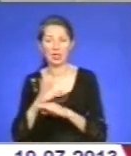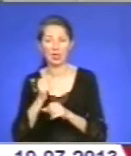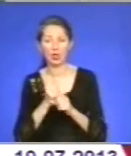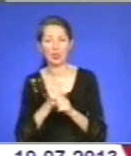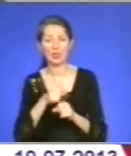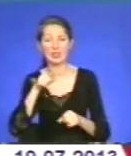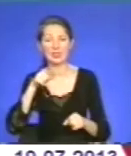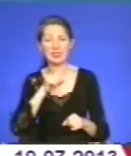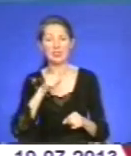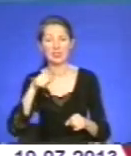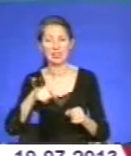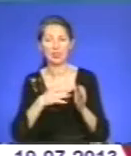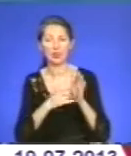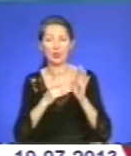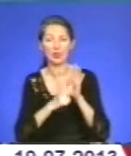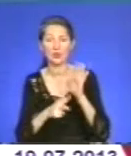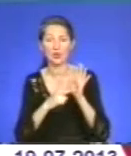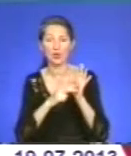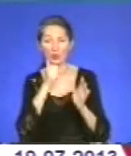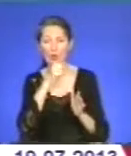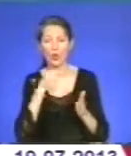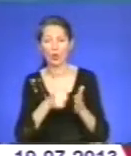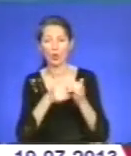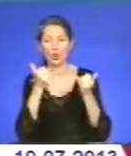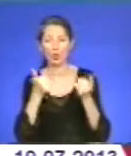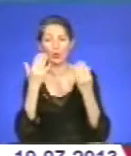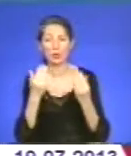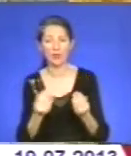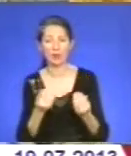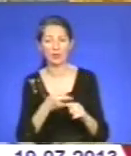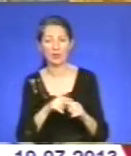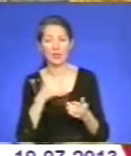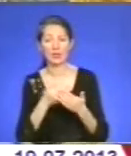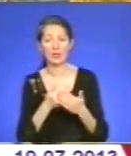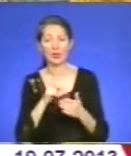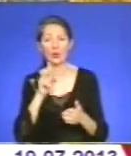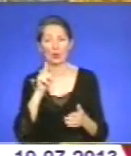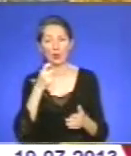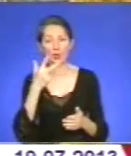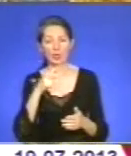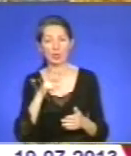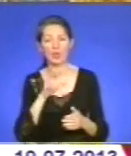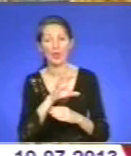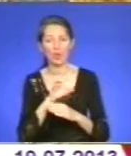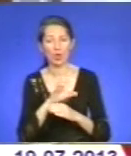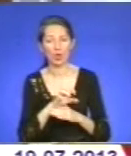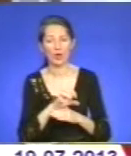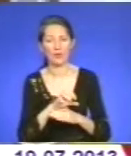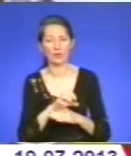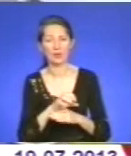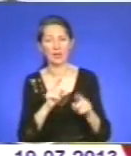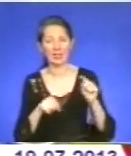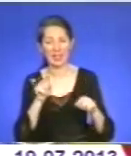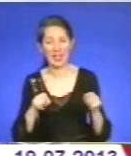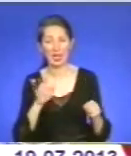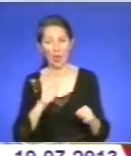з 1988 року до сьогодення. Це близько 130 репортажних фотографій. Деякі з